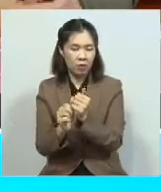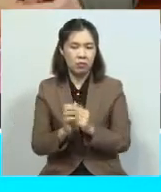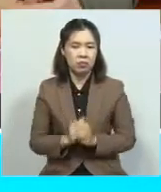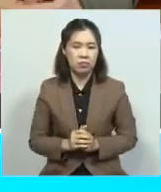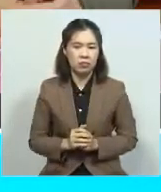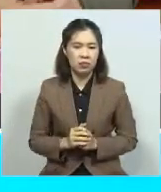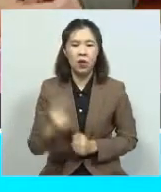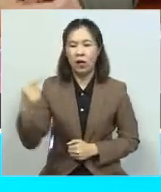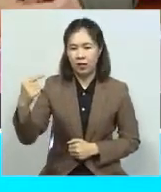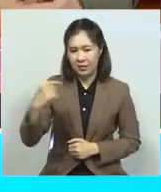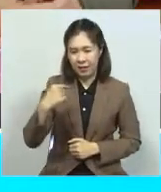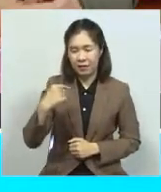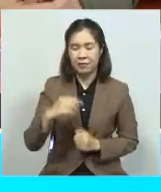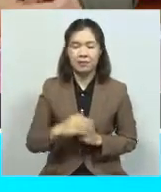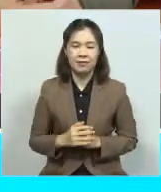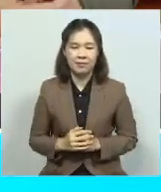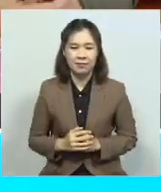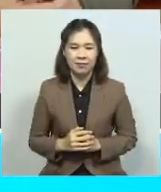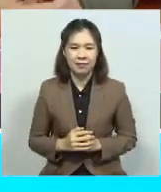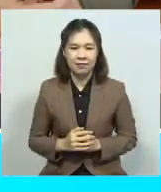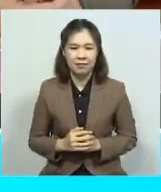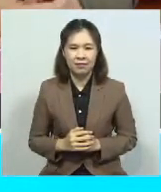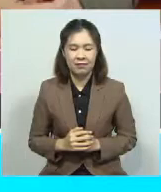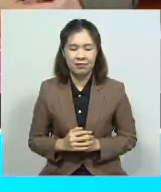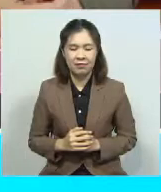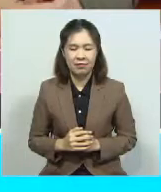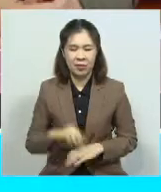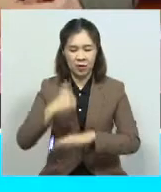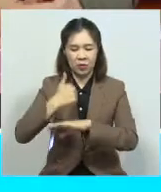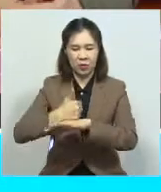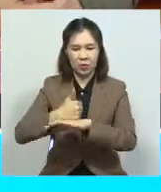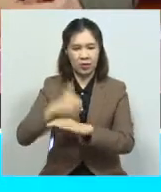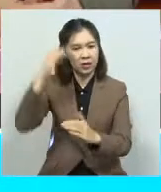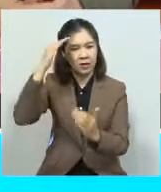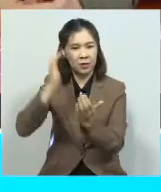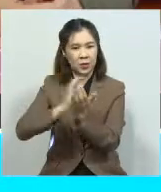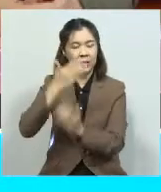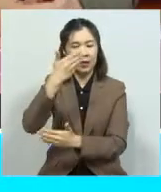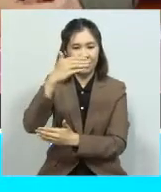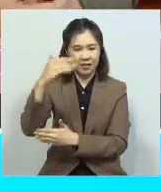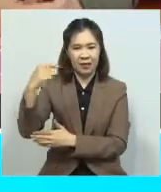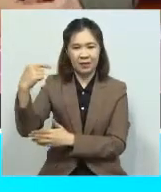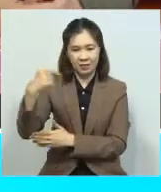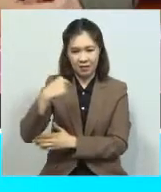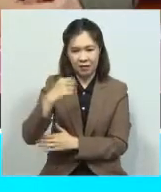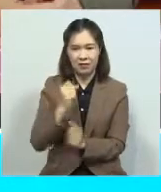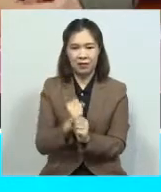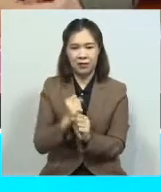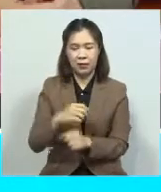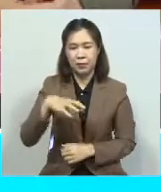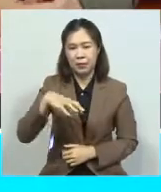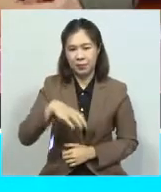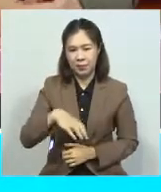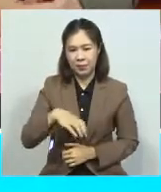ก็ได้กำชับมานะครับแล้วก็ทางผู้บัญชาการหน่วยชาติก็ได้กำชับให้ทุกหน่วยนะฮะนอกจากที่สน.บางขุน